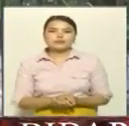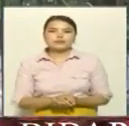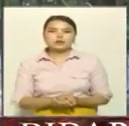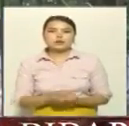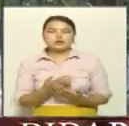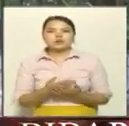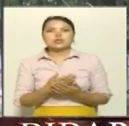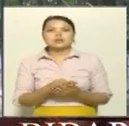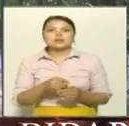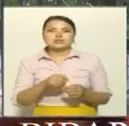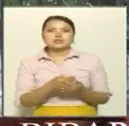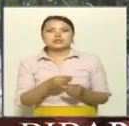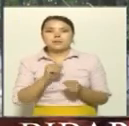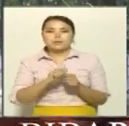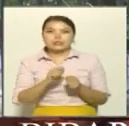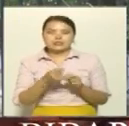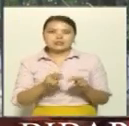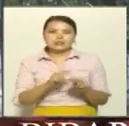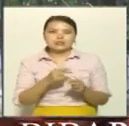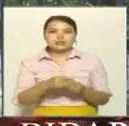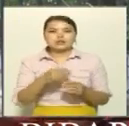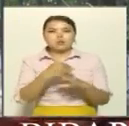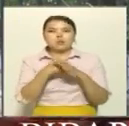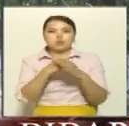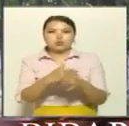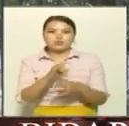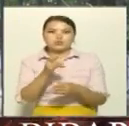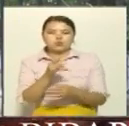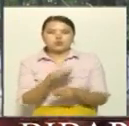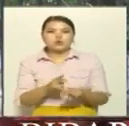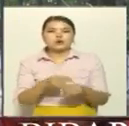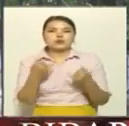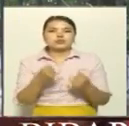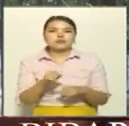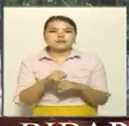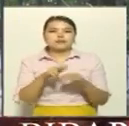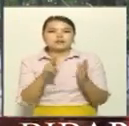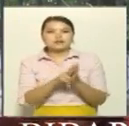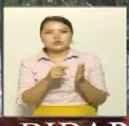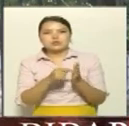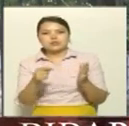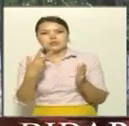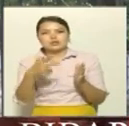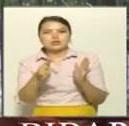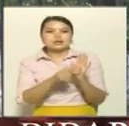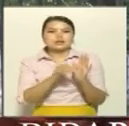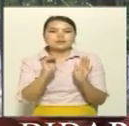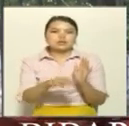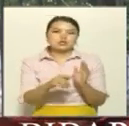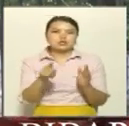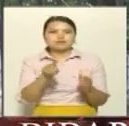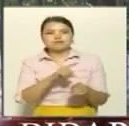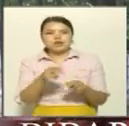Размер выплат тех же неработающих мам зависит от количества детей. Выплачивается от 19 тысяч тенге до 37 тысяч 900.